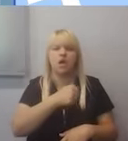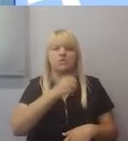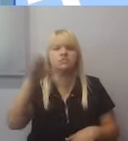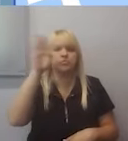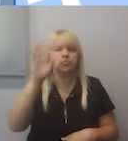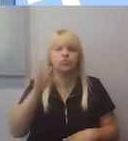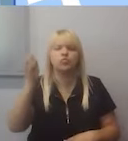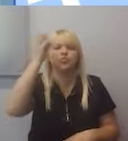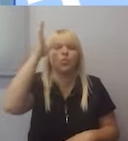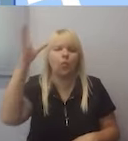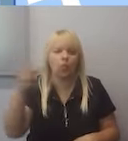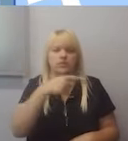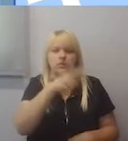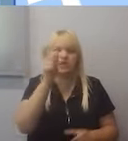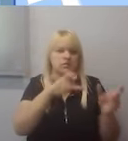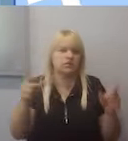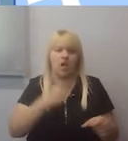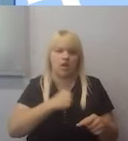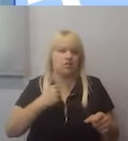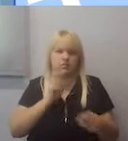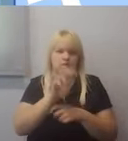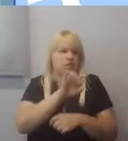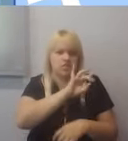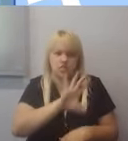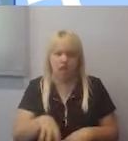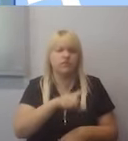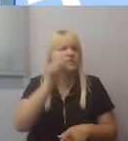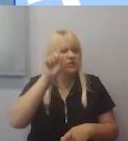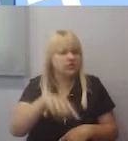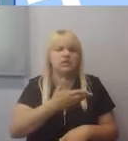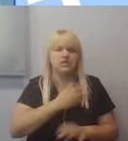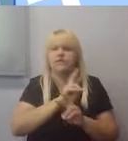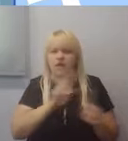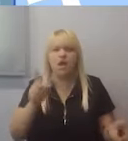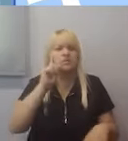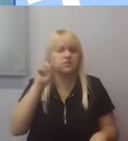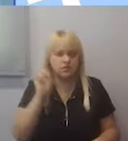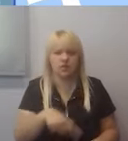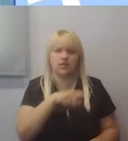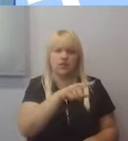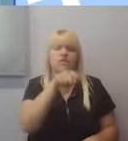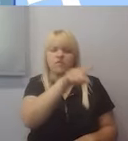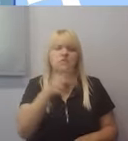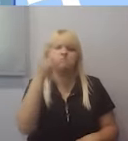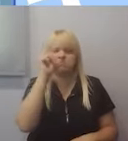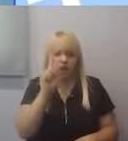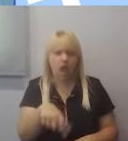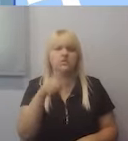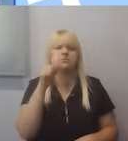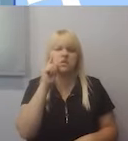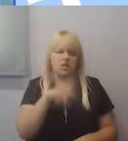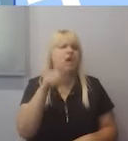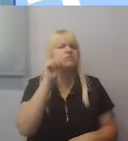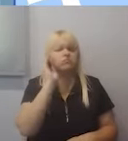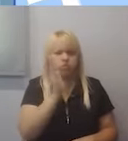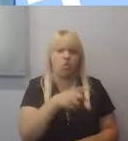kas armijā nav aizgājis viņš zinās kā izdzīvot viņam būs prak prasmes un iemaņas kas nepieciešamas la